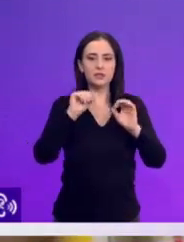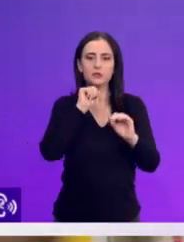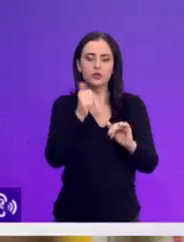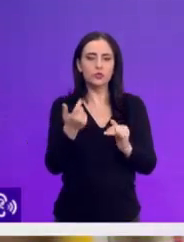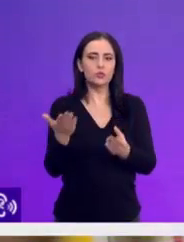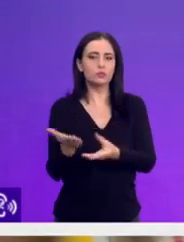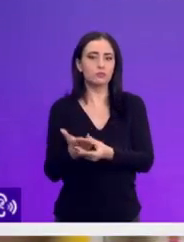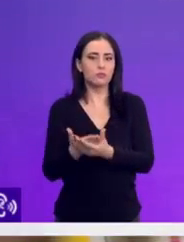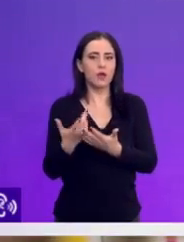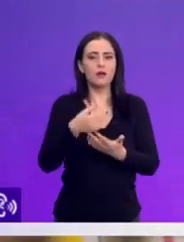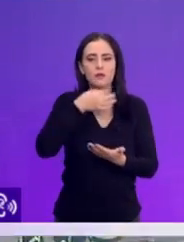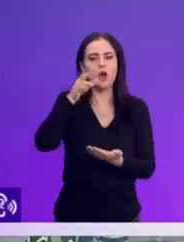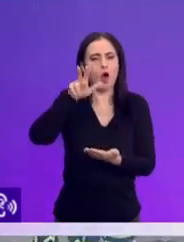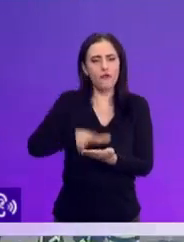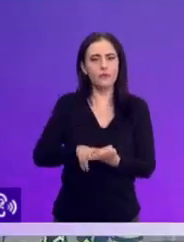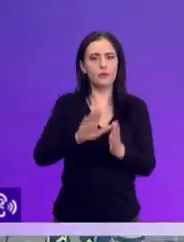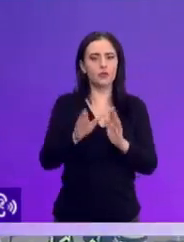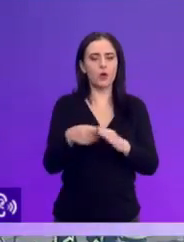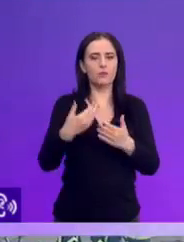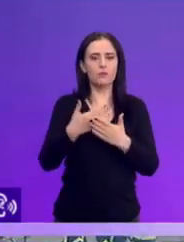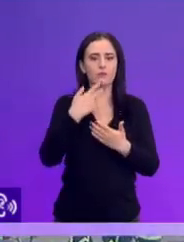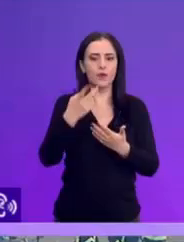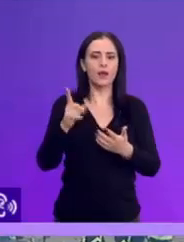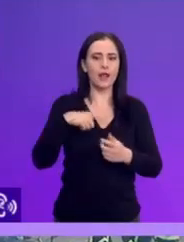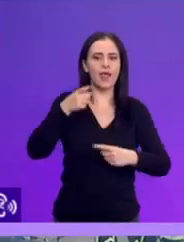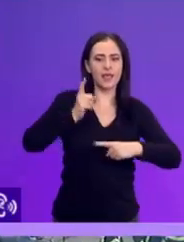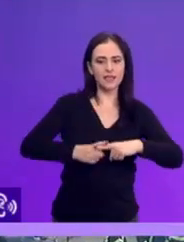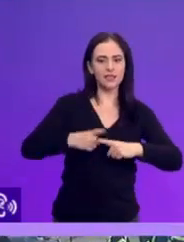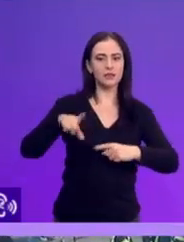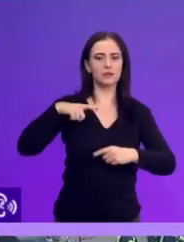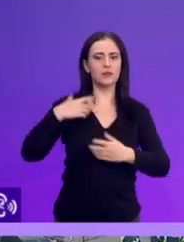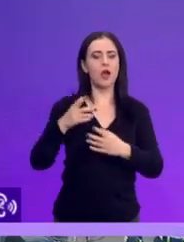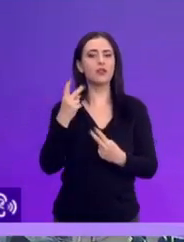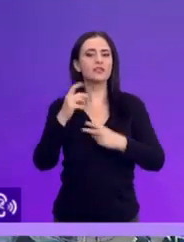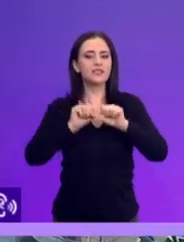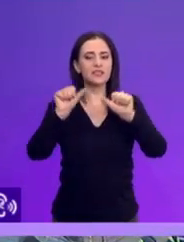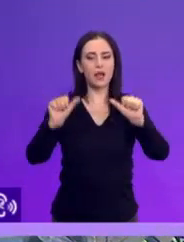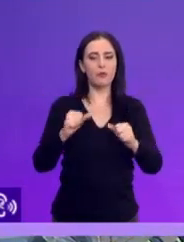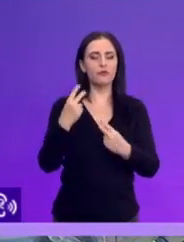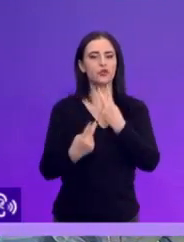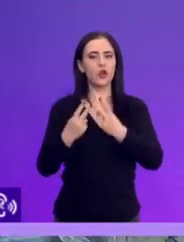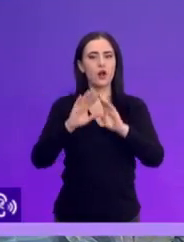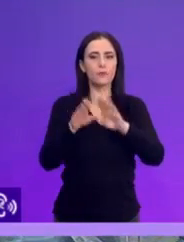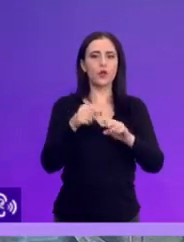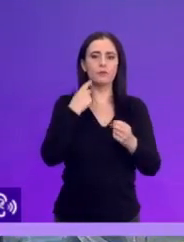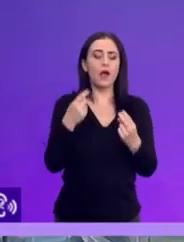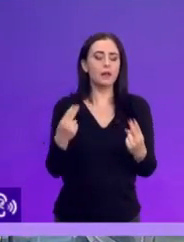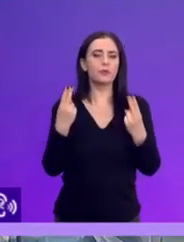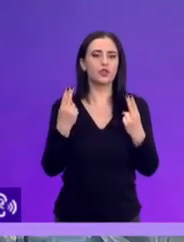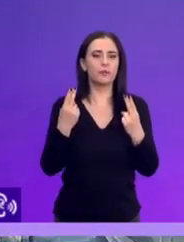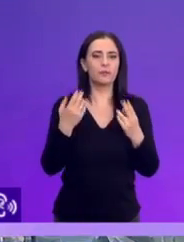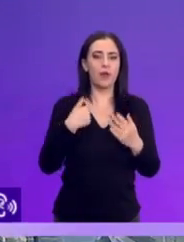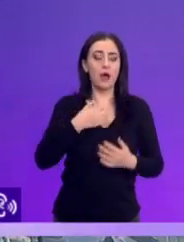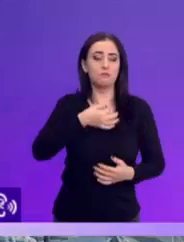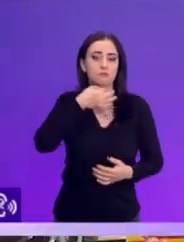în sensul că primăria nu a știut să-mi răspundă dacă există autorizații de funcționare. Urma să fac această cercetare. Eu am